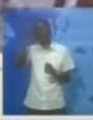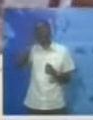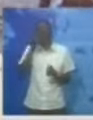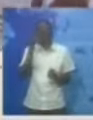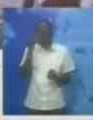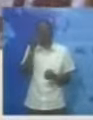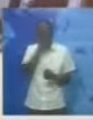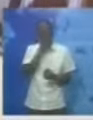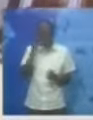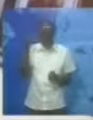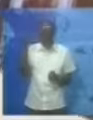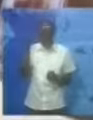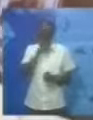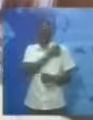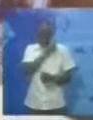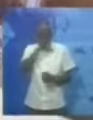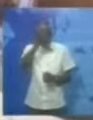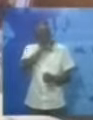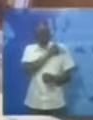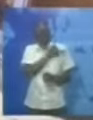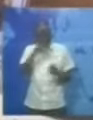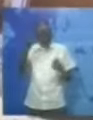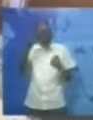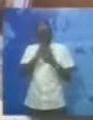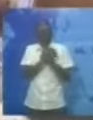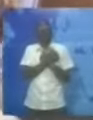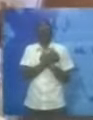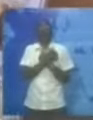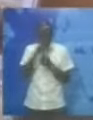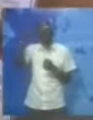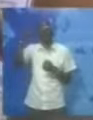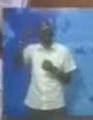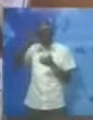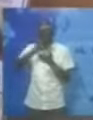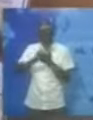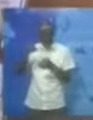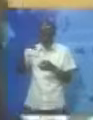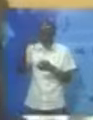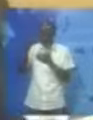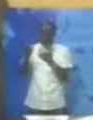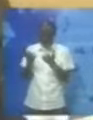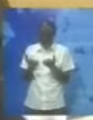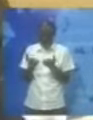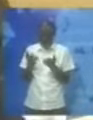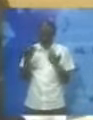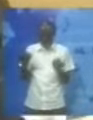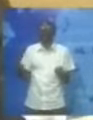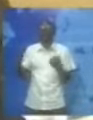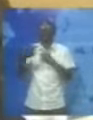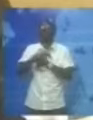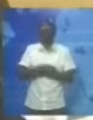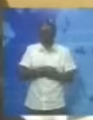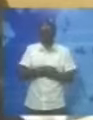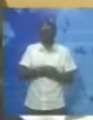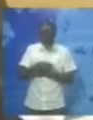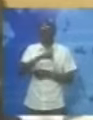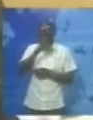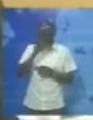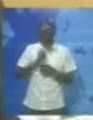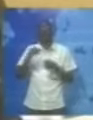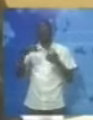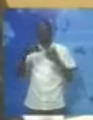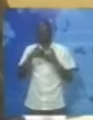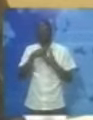Awaya Miogo, c'est d'avoir du bonheur et surtout d'en donner à ceux qui en ont besoin. Aujourd'hui, je ne brasse pas de